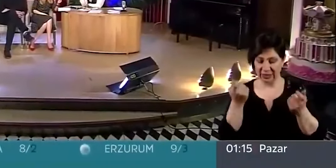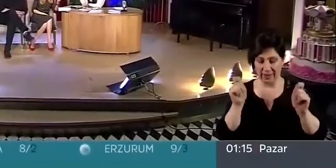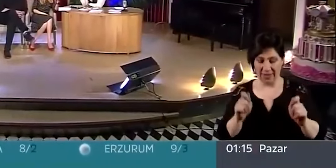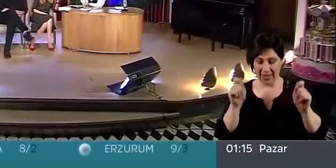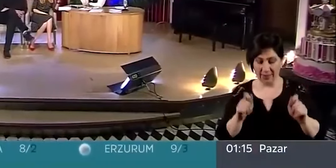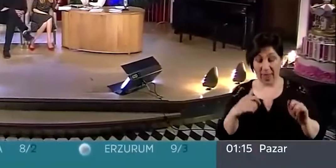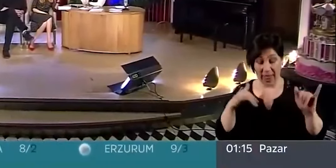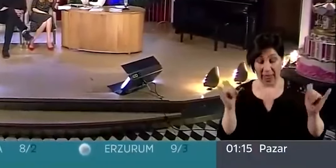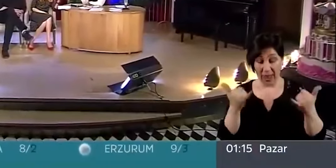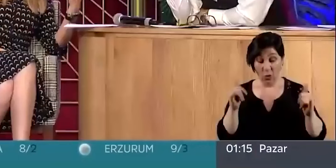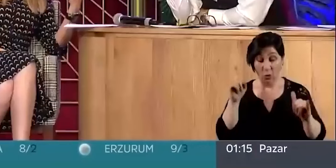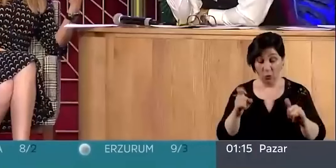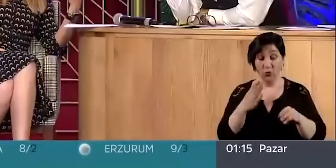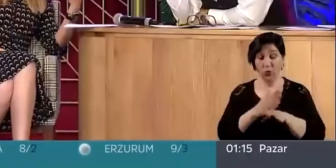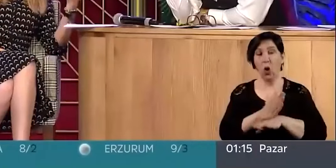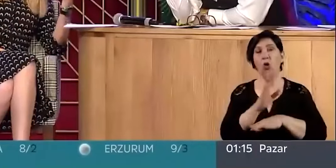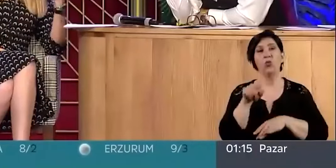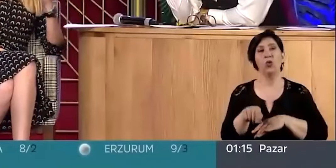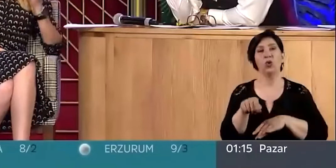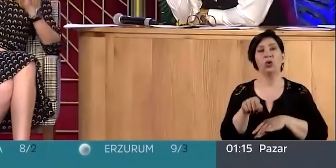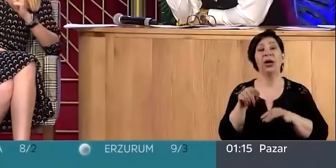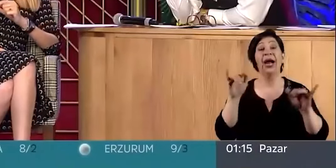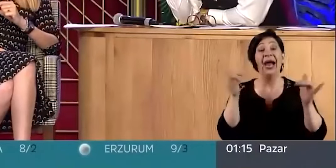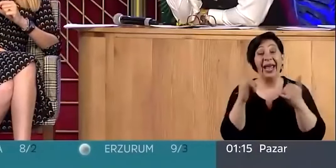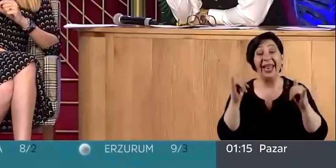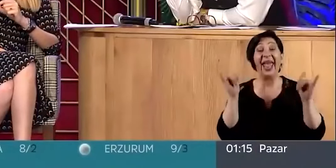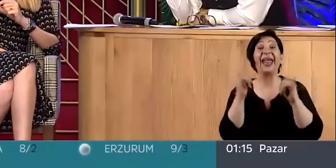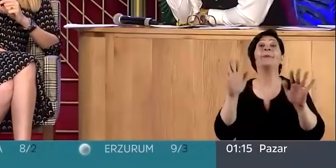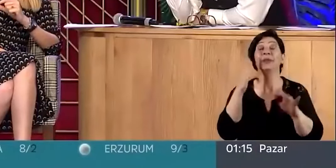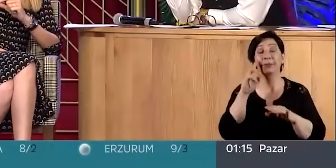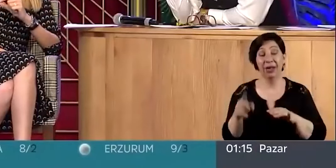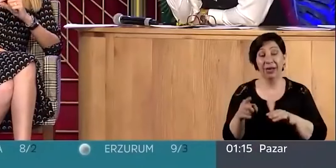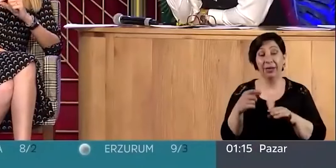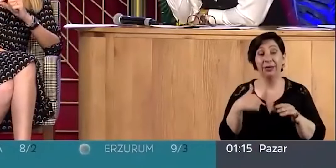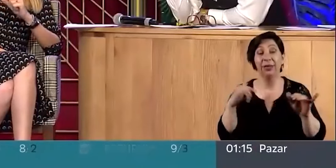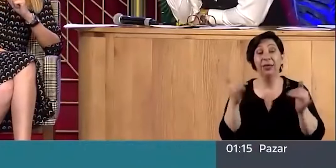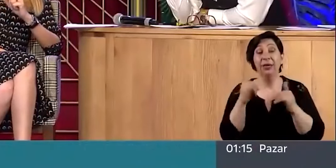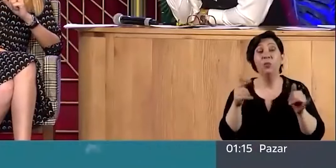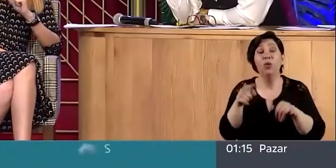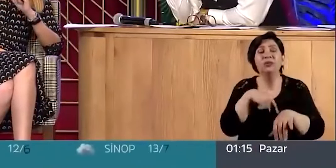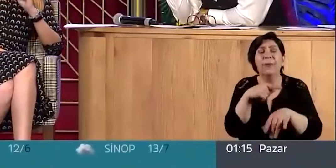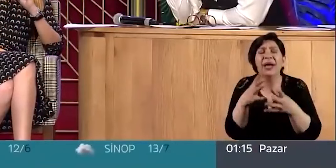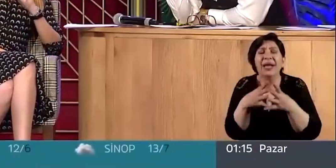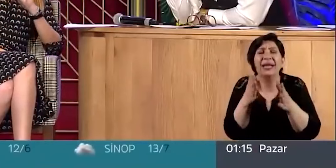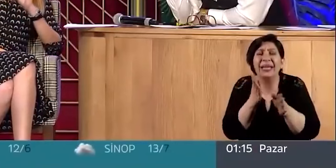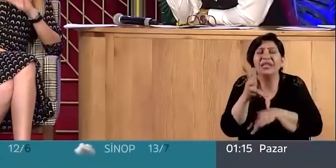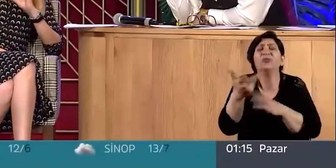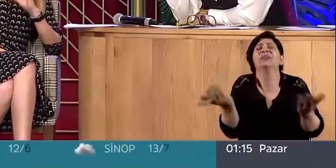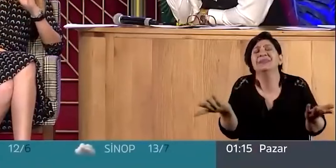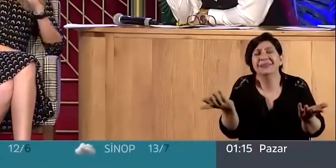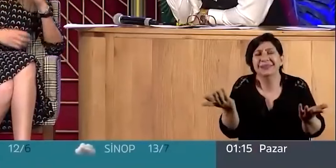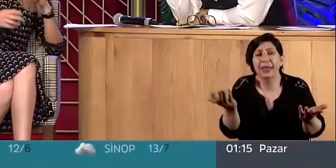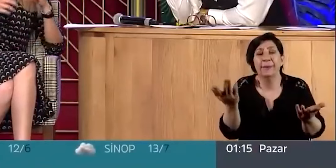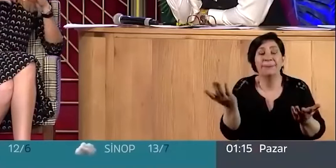yaparsa yapsın, eğleniyorsa doğru yolda demektir. Eğlenip eğlenmediğini çek etmeli. Kendin eğlenmezsen geçmez o karşıya. Evet, doğru. Ve